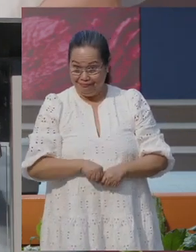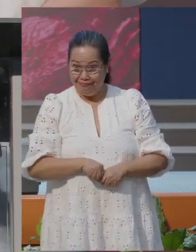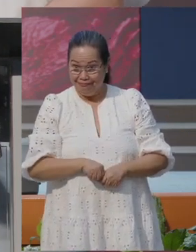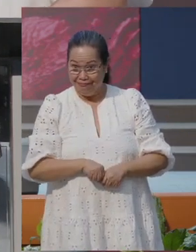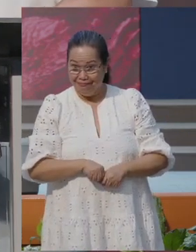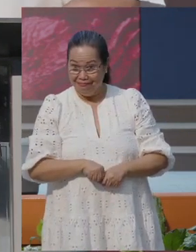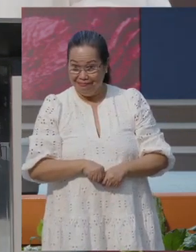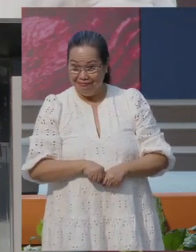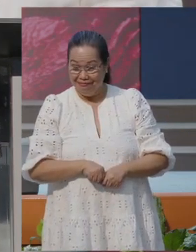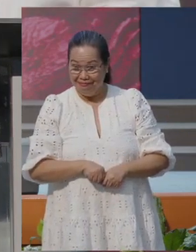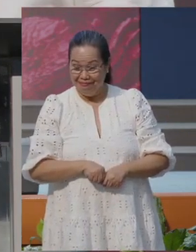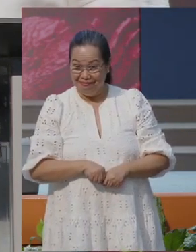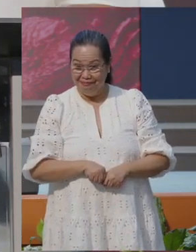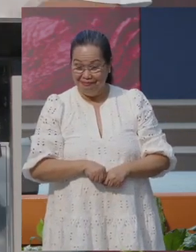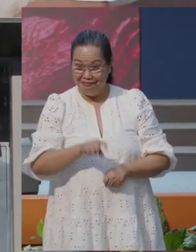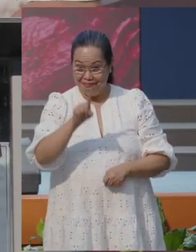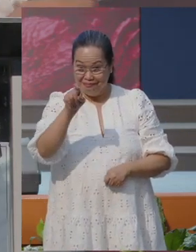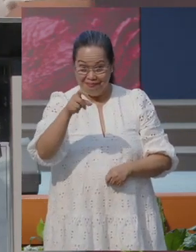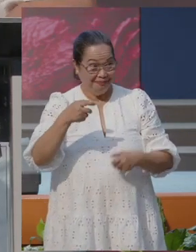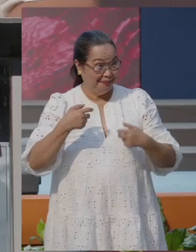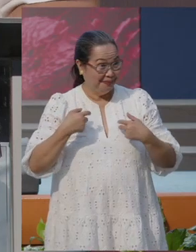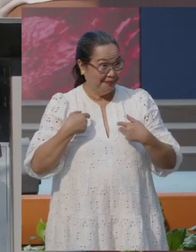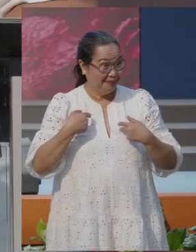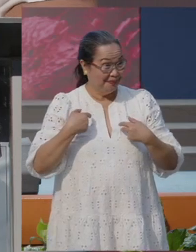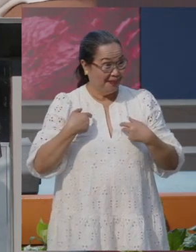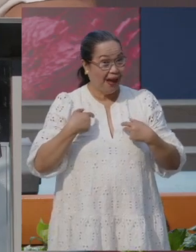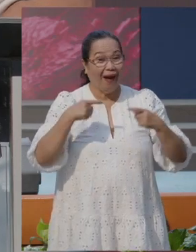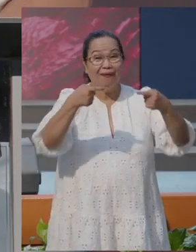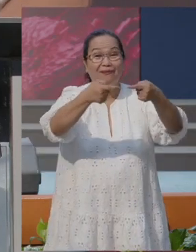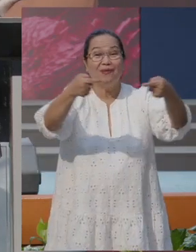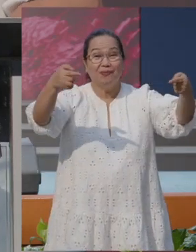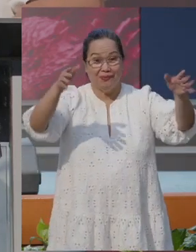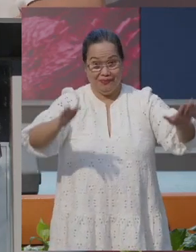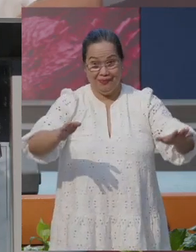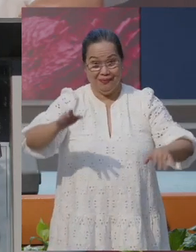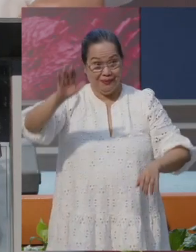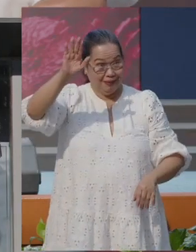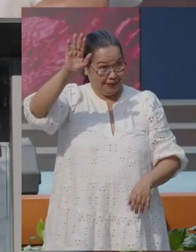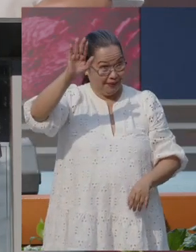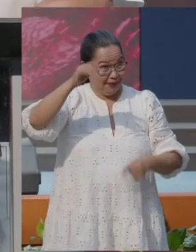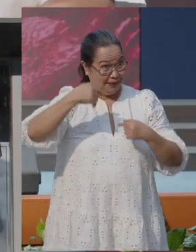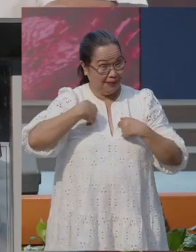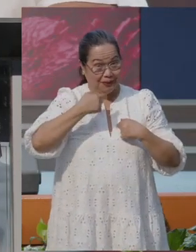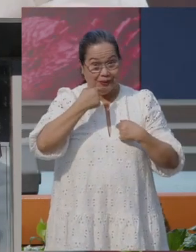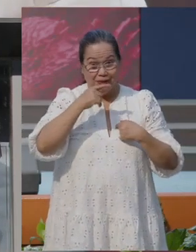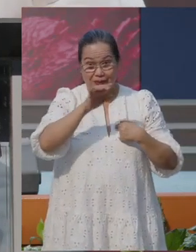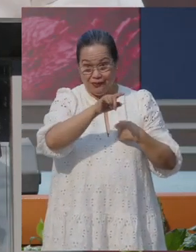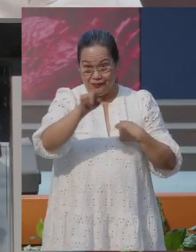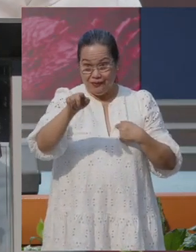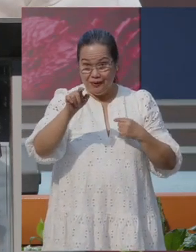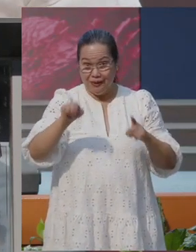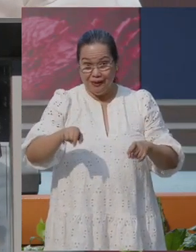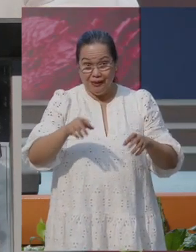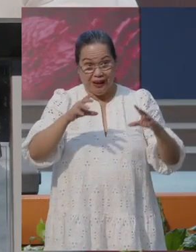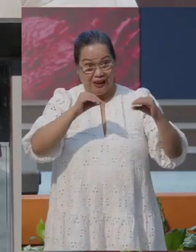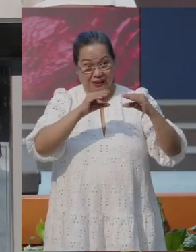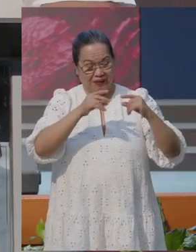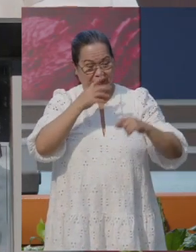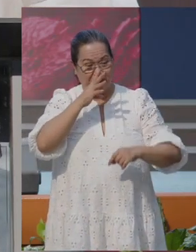Balik po ako sa una kong tanong. Meron po ba kayong mga kaaway? Mga taong ayaw niyong kausapin?